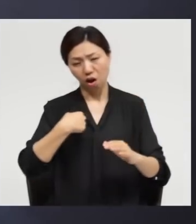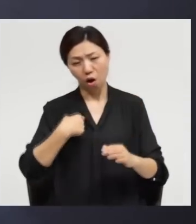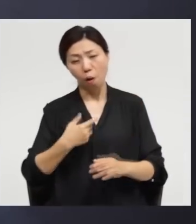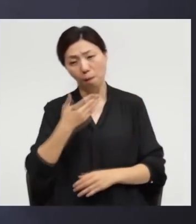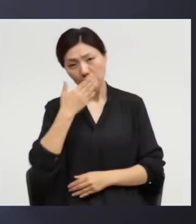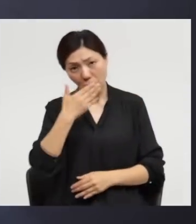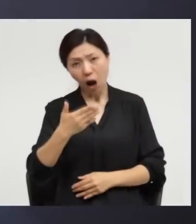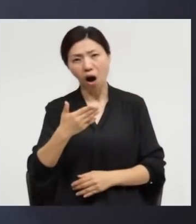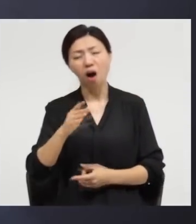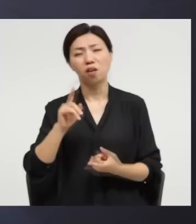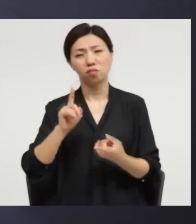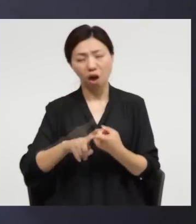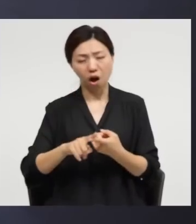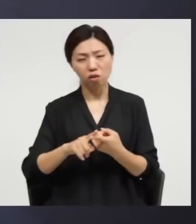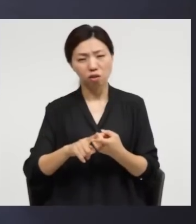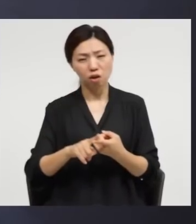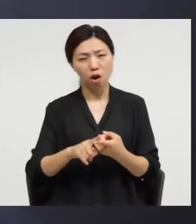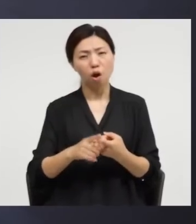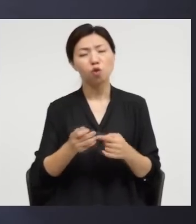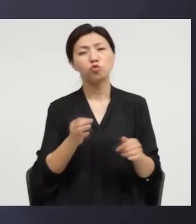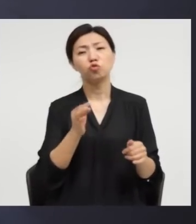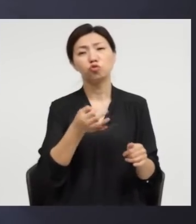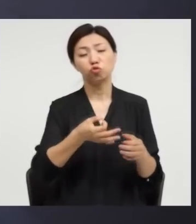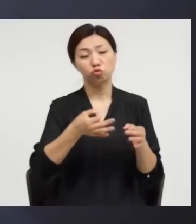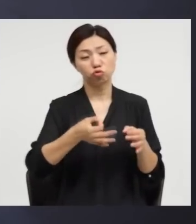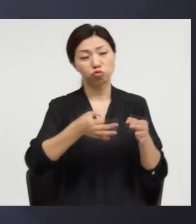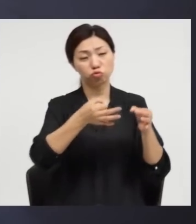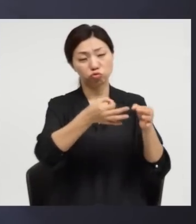안에서 보시를 하면 되지 않을까요?